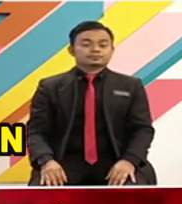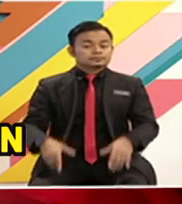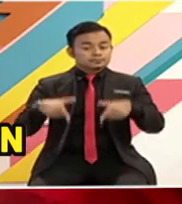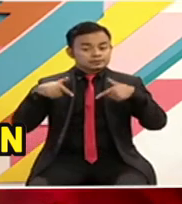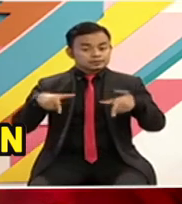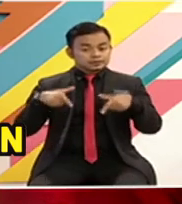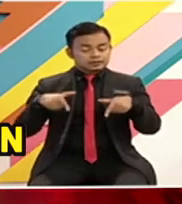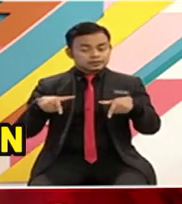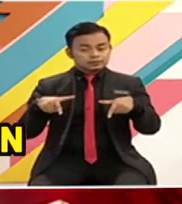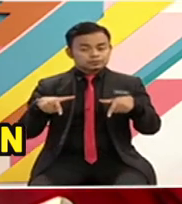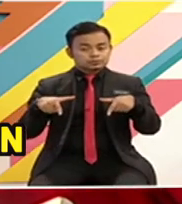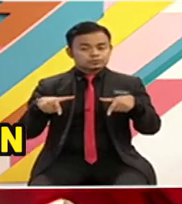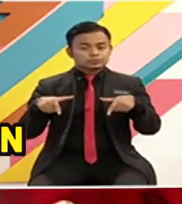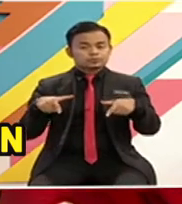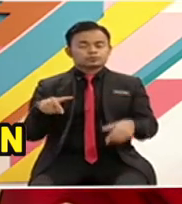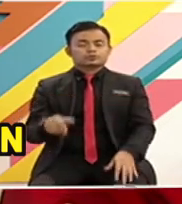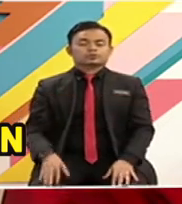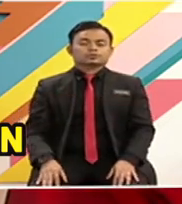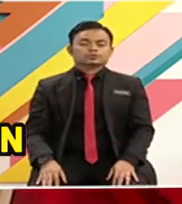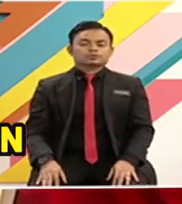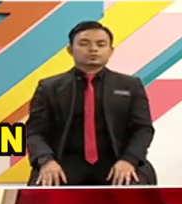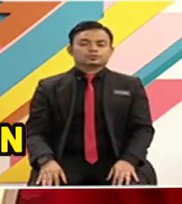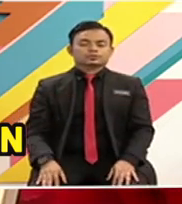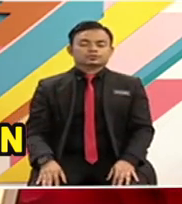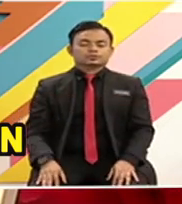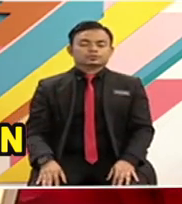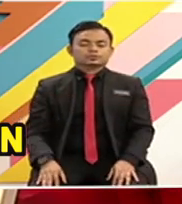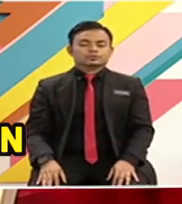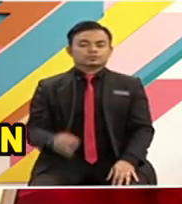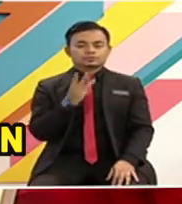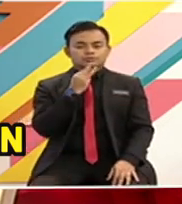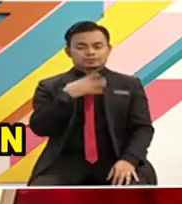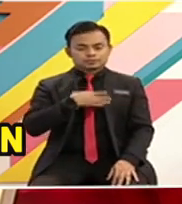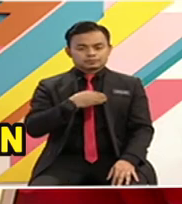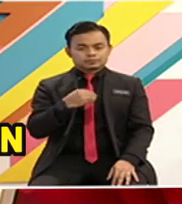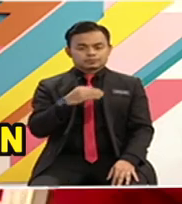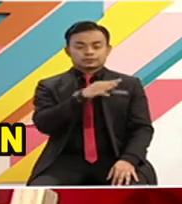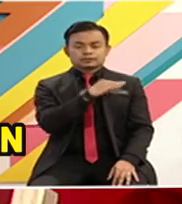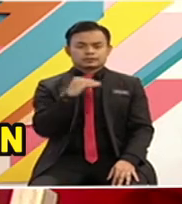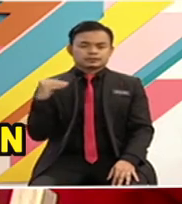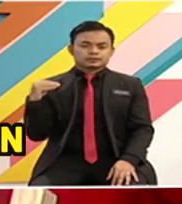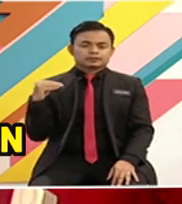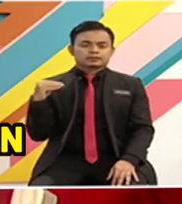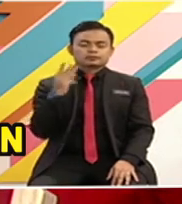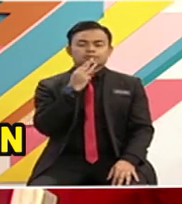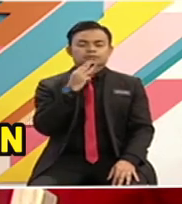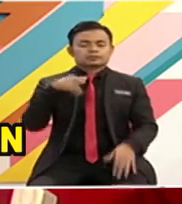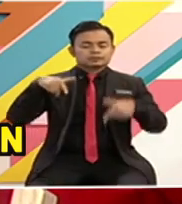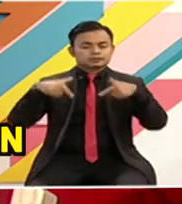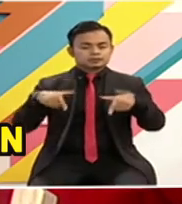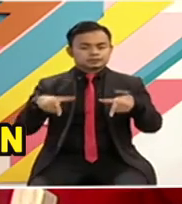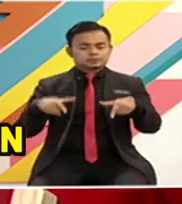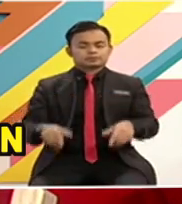Oh satu Aduh aku nasi Yes mungkin a-a-a-a warna putih dan juga warna kayunya A dan di kayunya